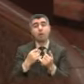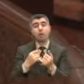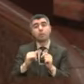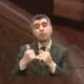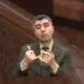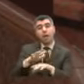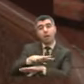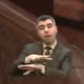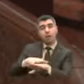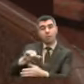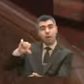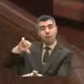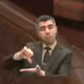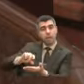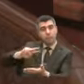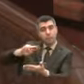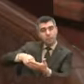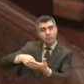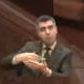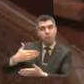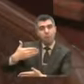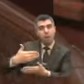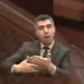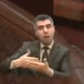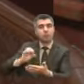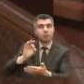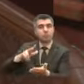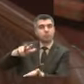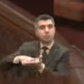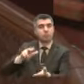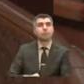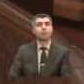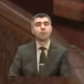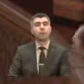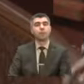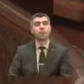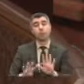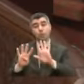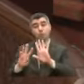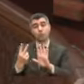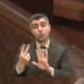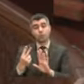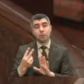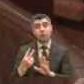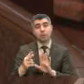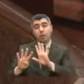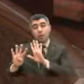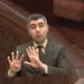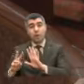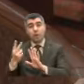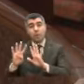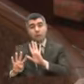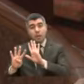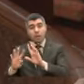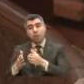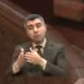العمالة وقررت الموافقة على تجديد الرخصة. بتاريخ 29 غوش 2019 تم تجديد التصريح بفتح واستغلال